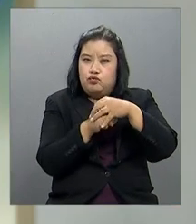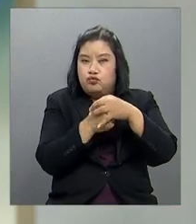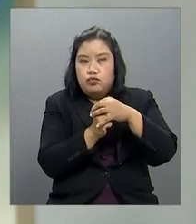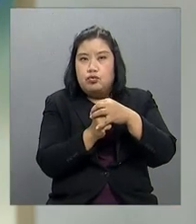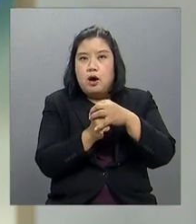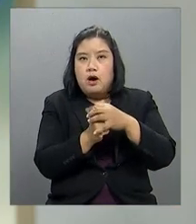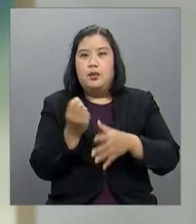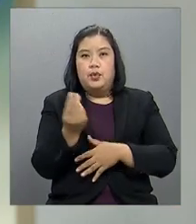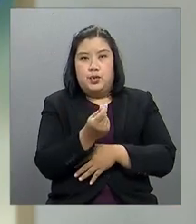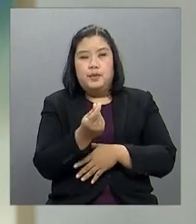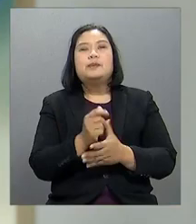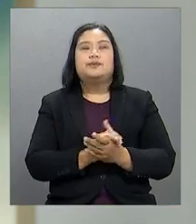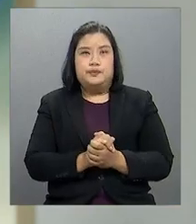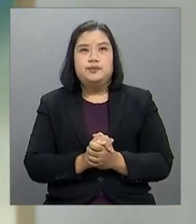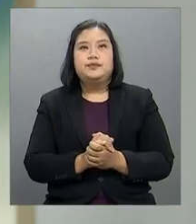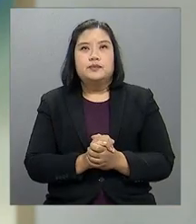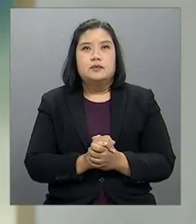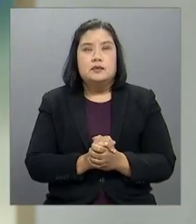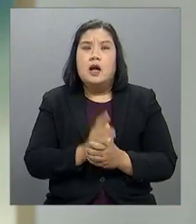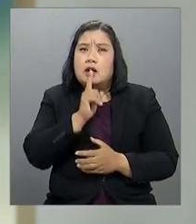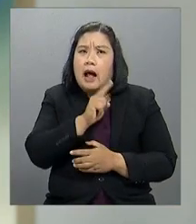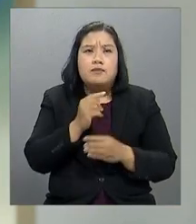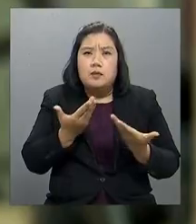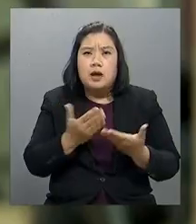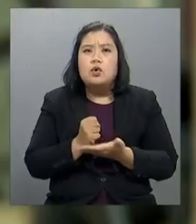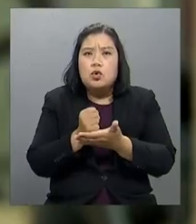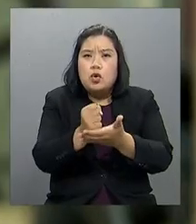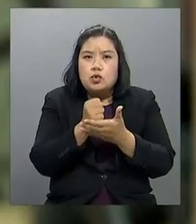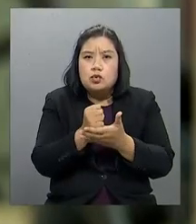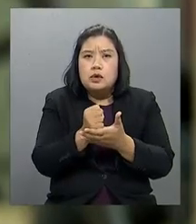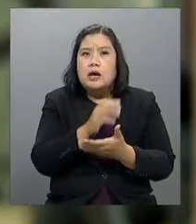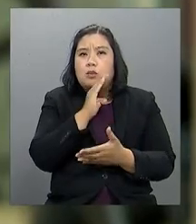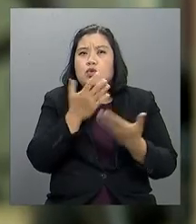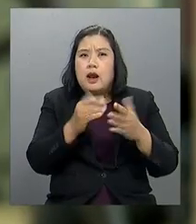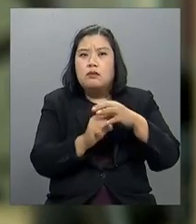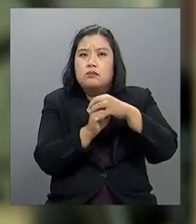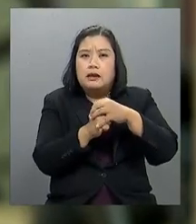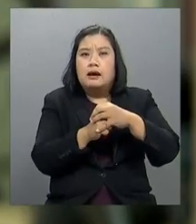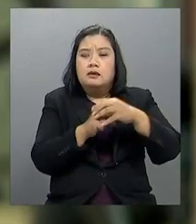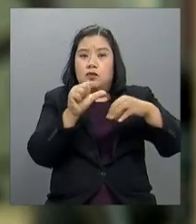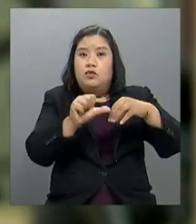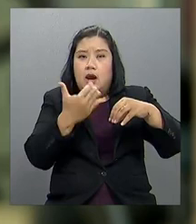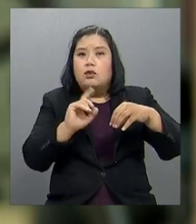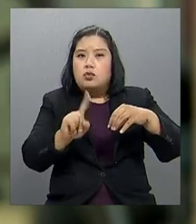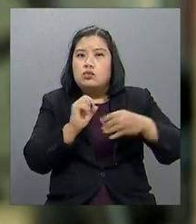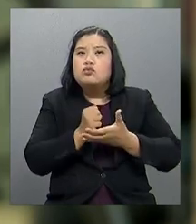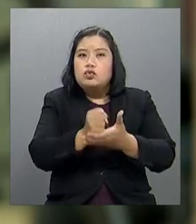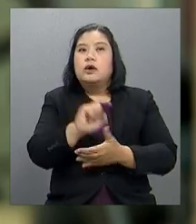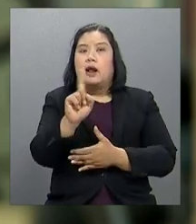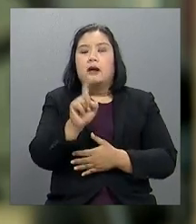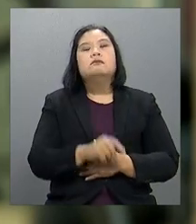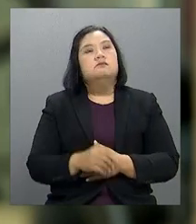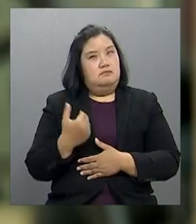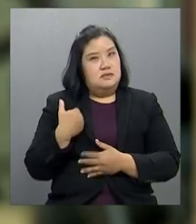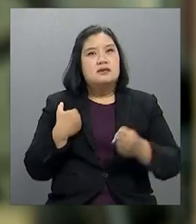ดค่ะ ค่ะการฟื้นตัวอะไรบ้างที่เราต้องเร่งทำหลังผ่าตัด ก็คือหลังผ่าตัดอะค่ะผู้ป่วยจะต้องจะมี4อย่างที่ต้องรีบค่